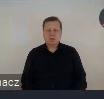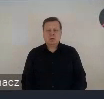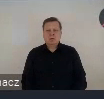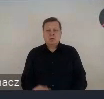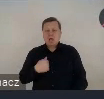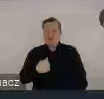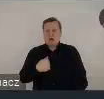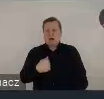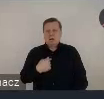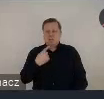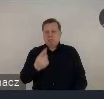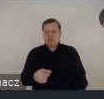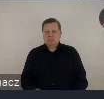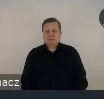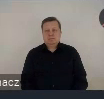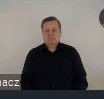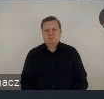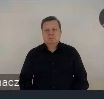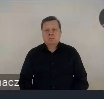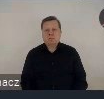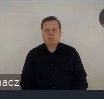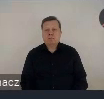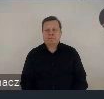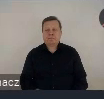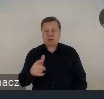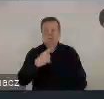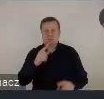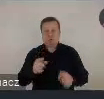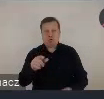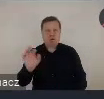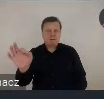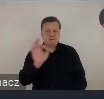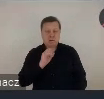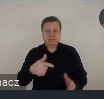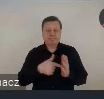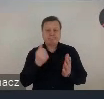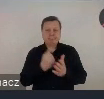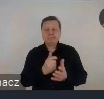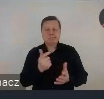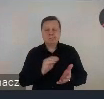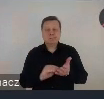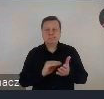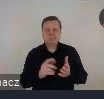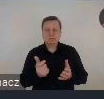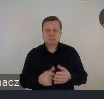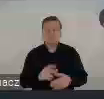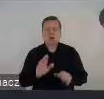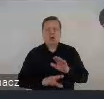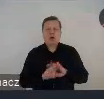powiedziałem, najczęściej jest tak w zapisach statutowych organizacji, że zwykle organizacje są